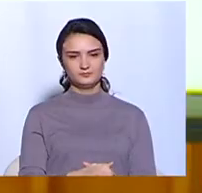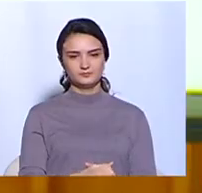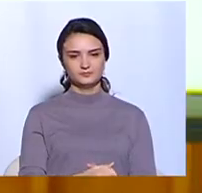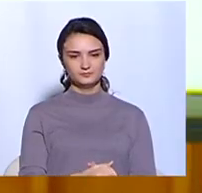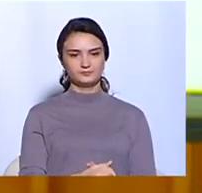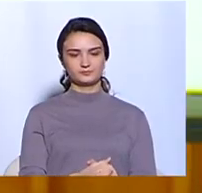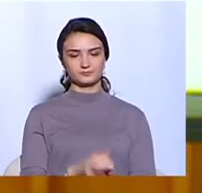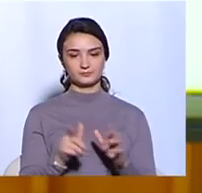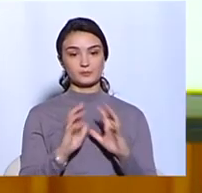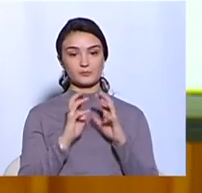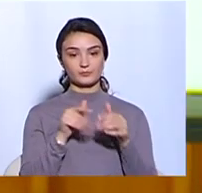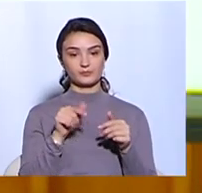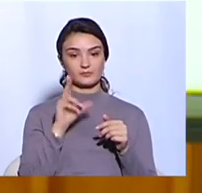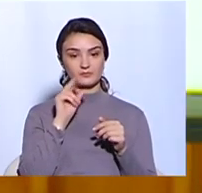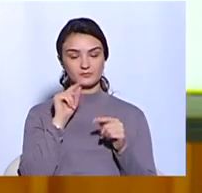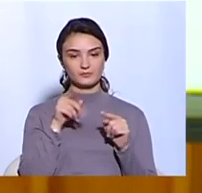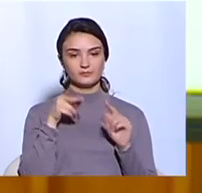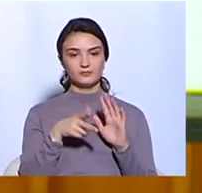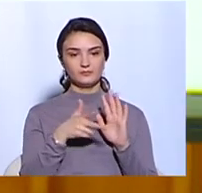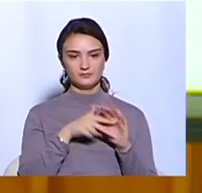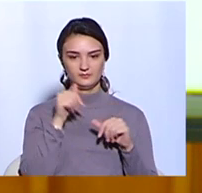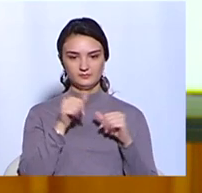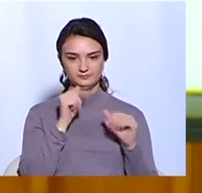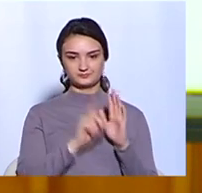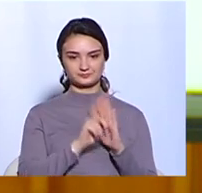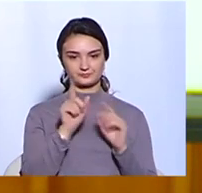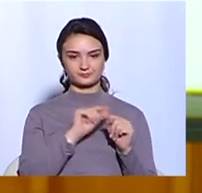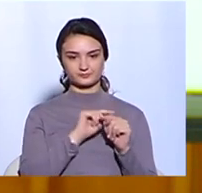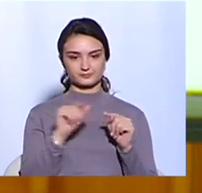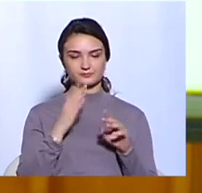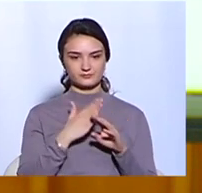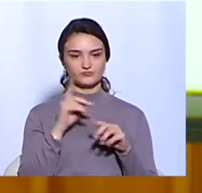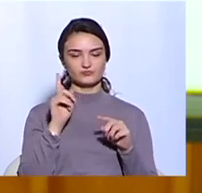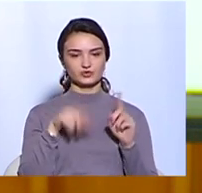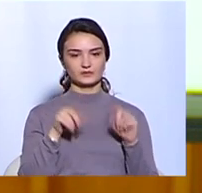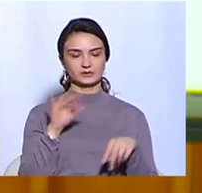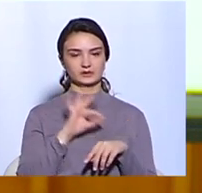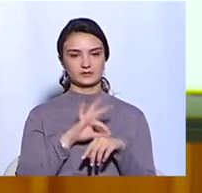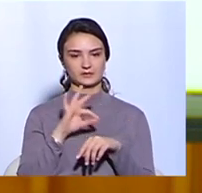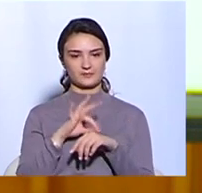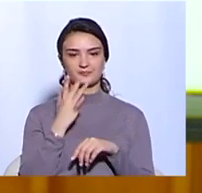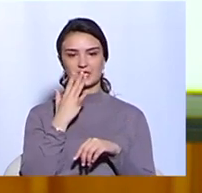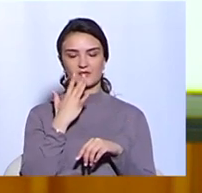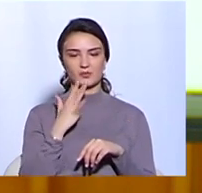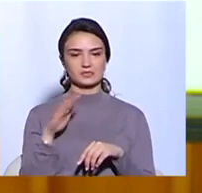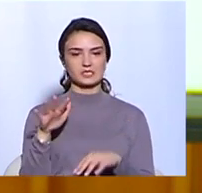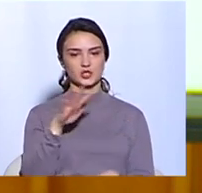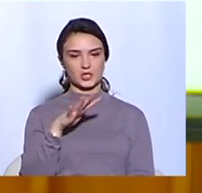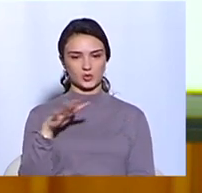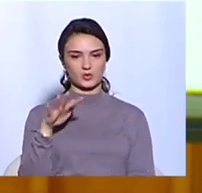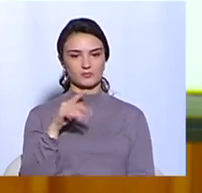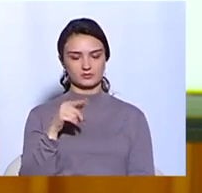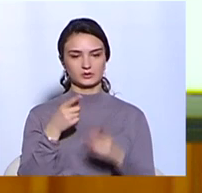მსოფლიო ამ თარიღს აღნიშნავს 2008 წლიდან. არის ასეთი იშვიათი დაავადებების ევროპის საზოგადოება,